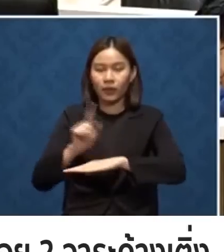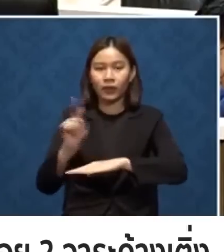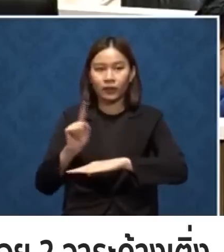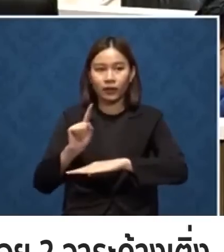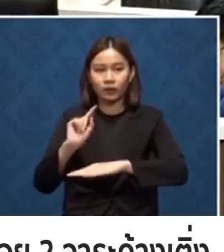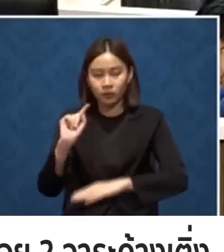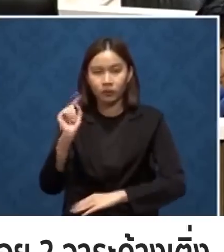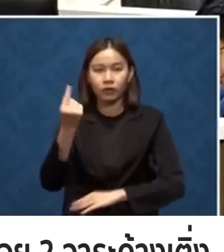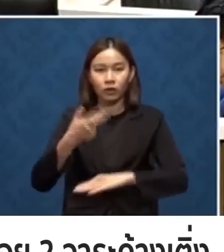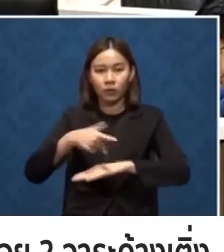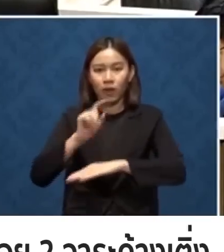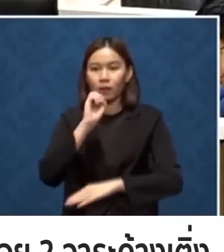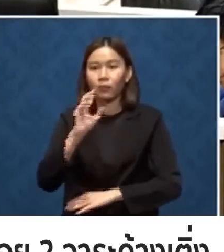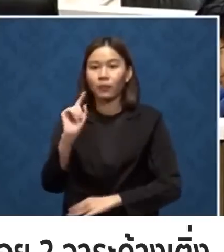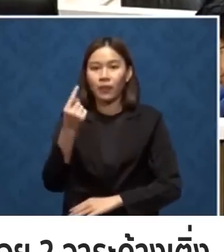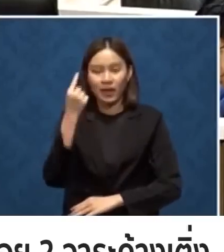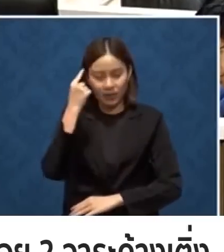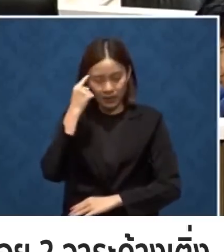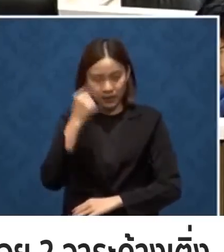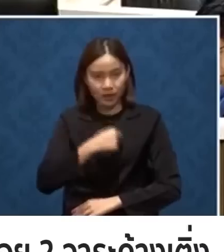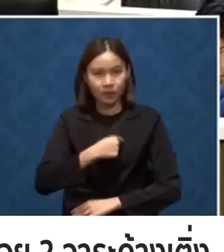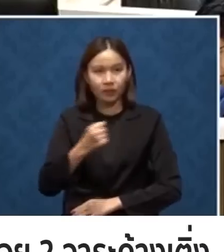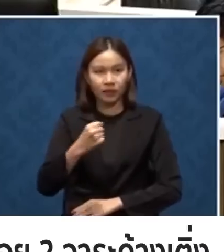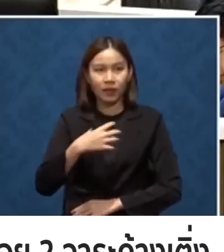ารือกันอยู่ว่าอาจารย์วันนอก็